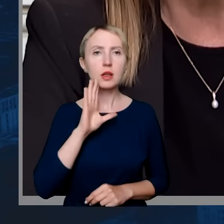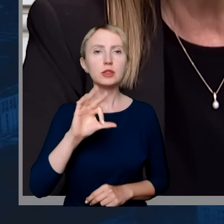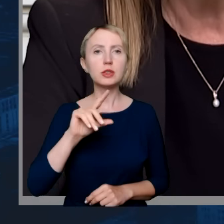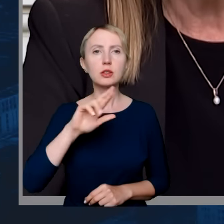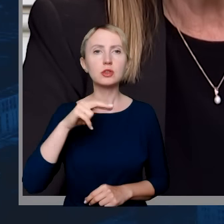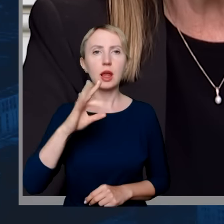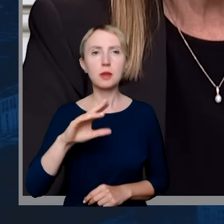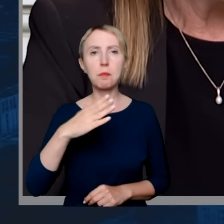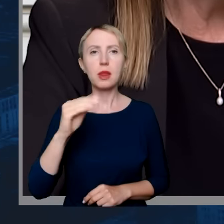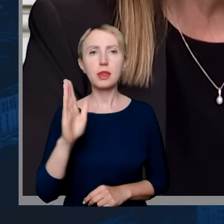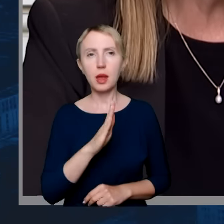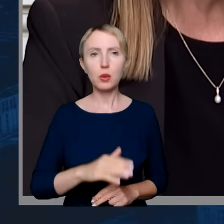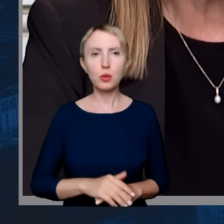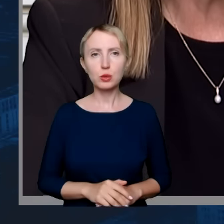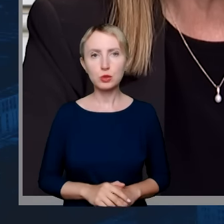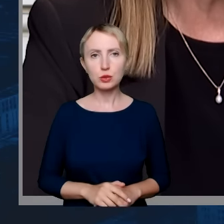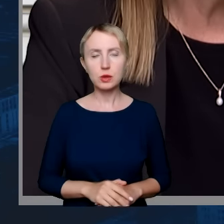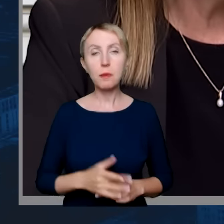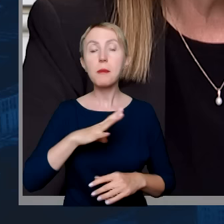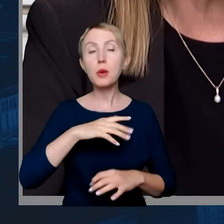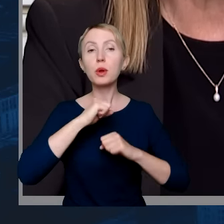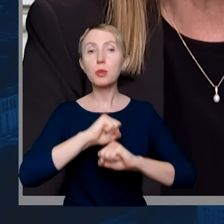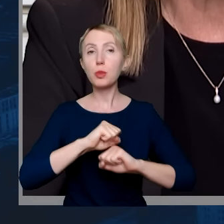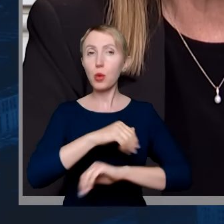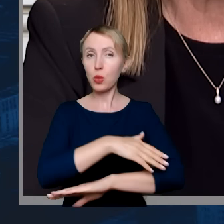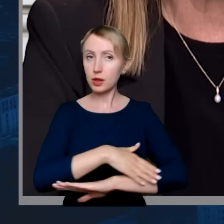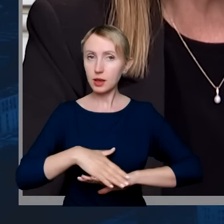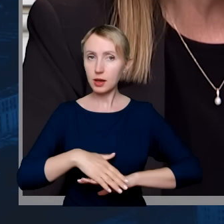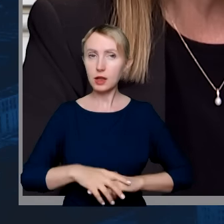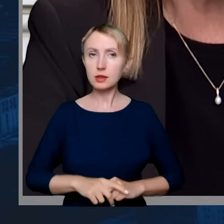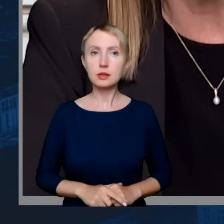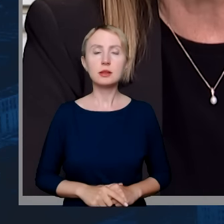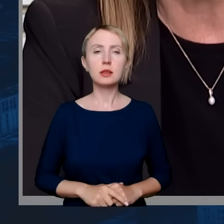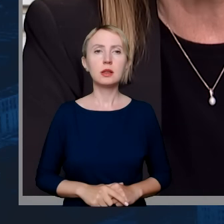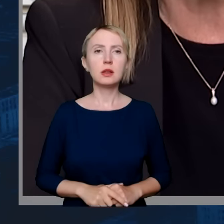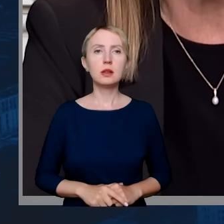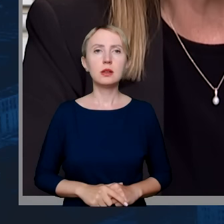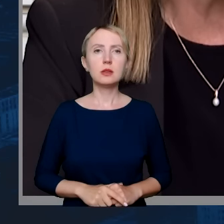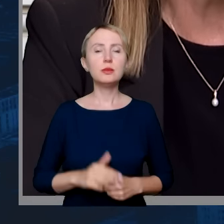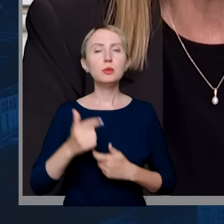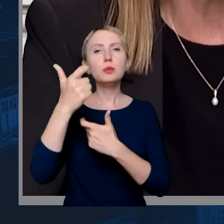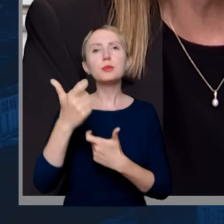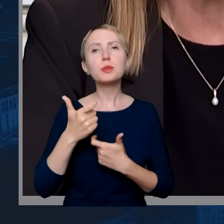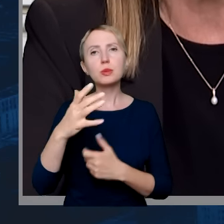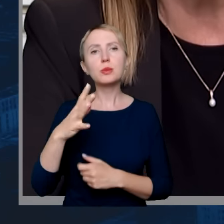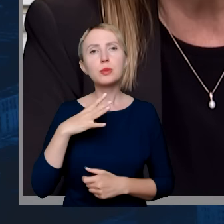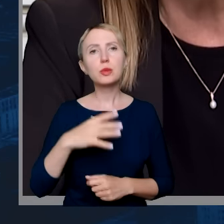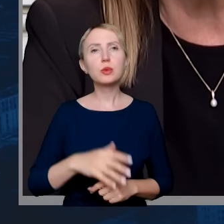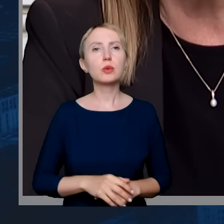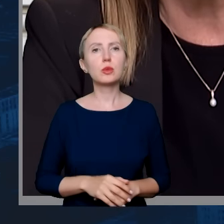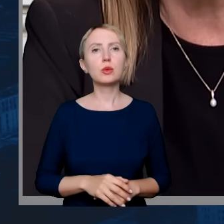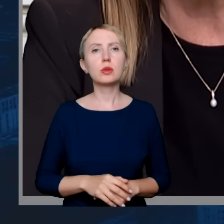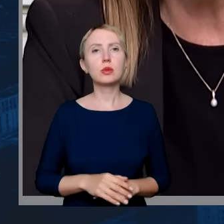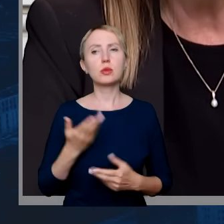Mateusz, bronili granicy, którzy oddali strzały, zostali rzuceni na glebę,